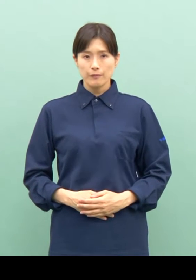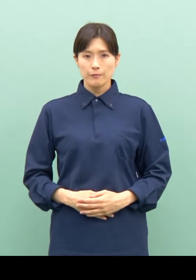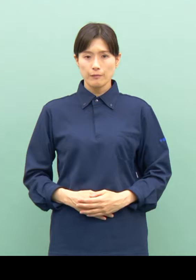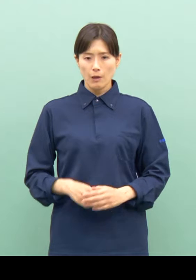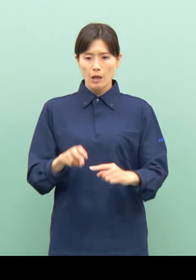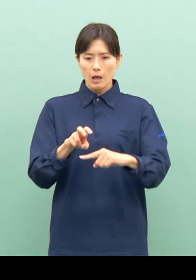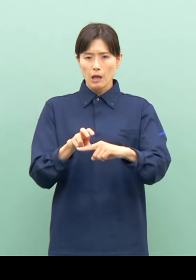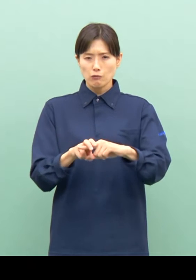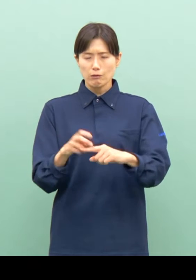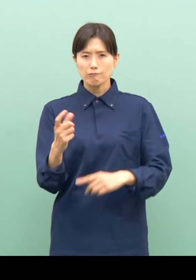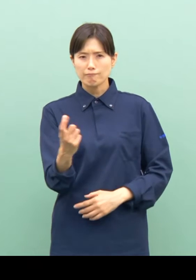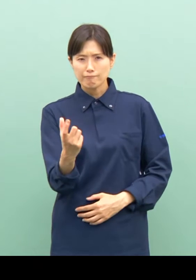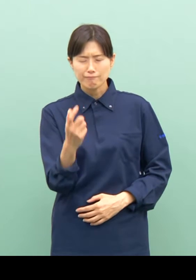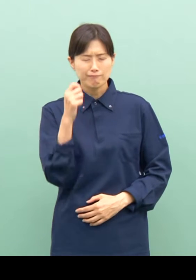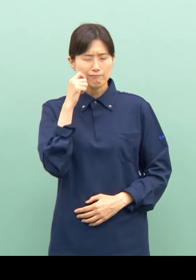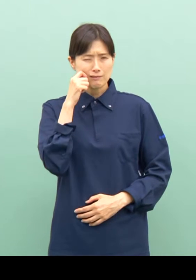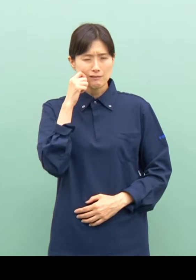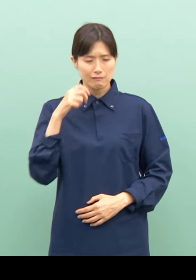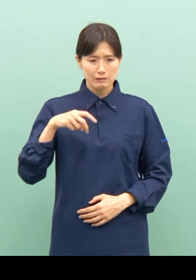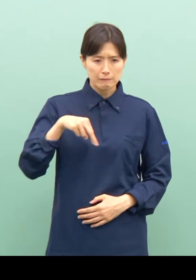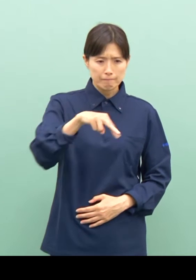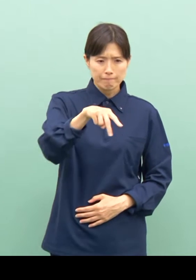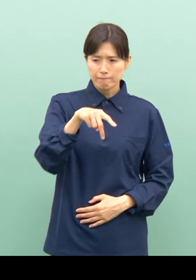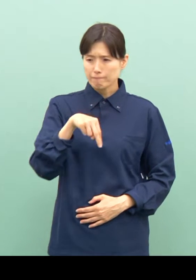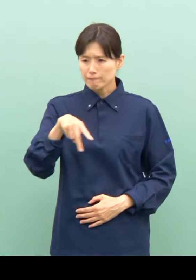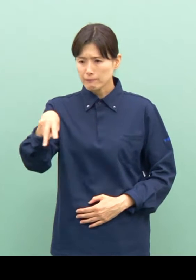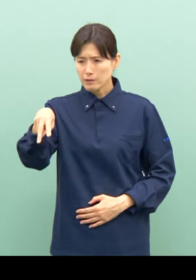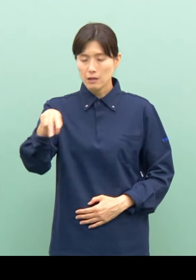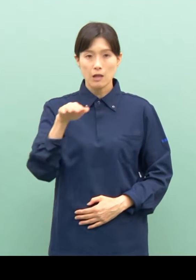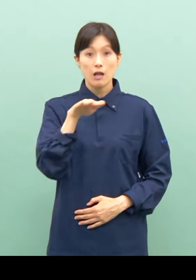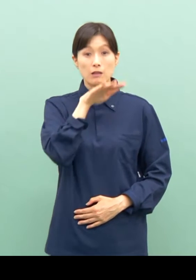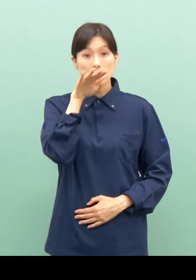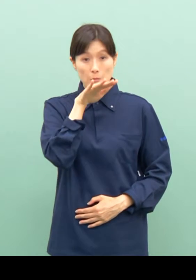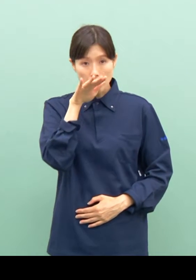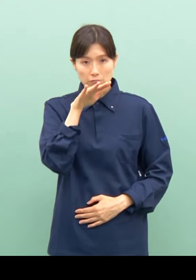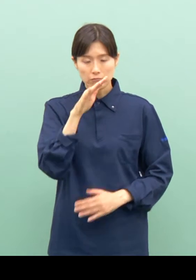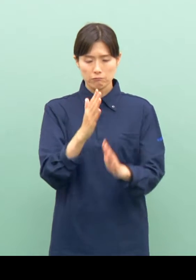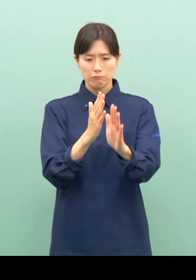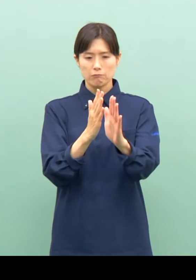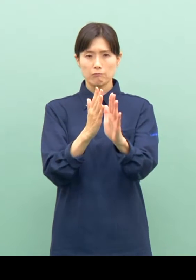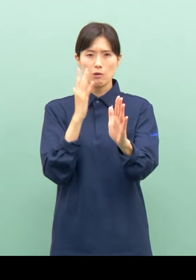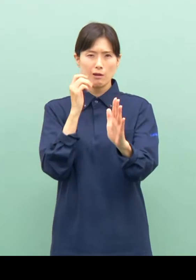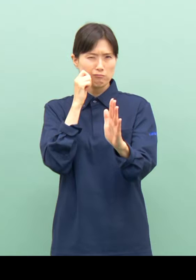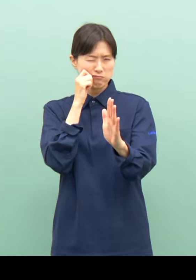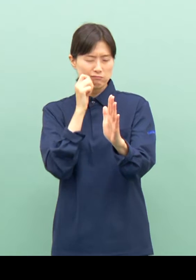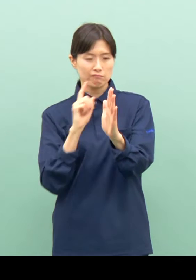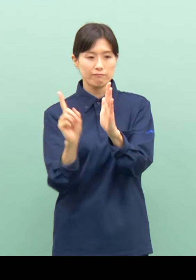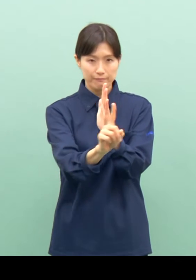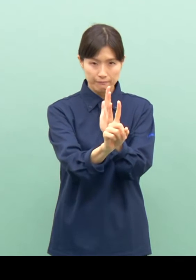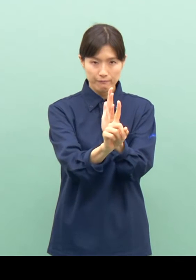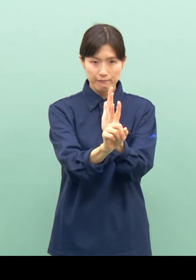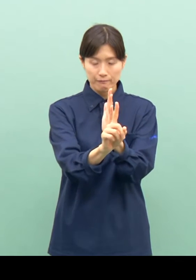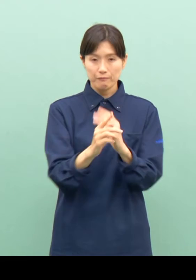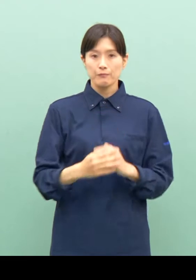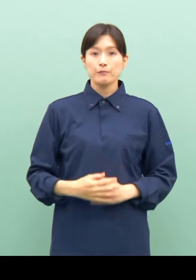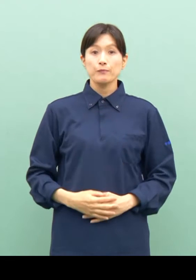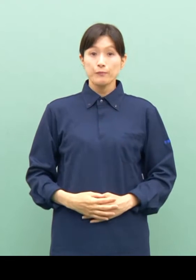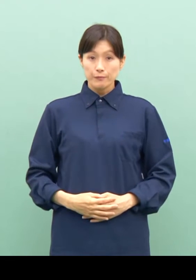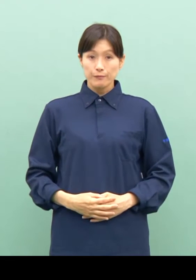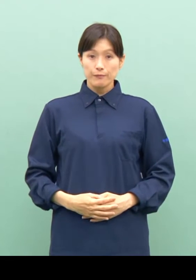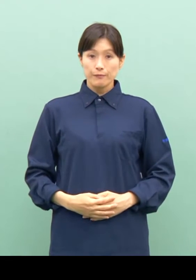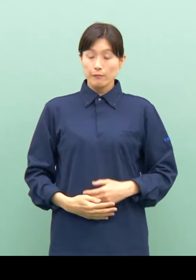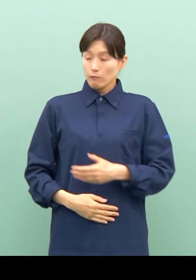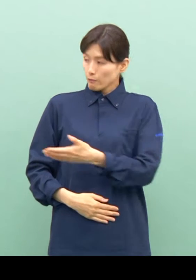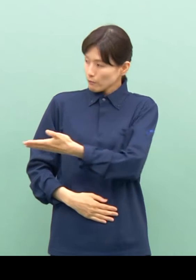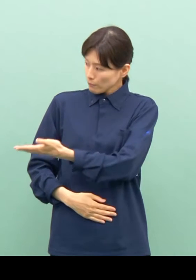じっとしていられないなどの多動、多弁、衝動的な行動などが見られます。広汎性発達障